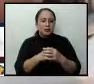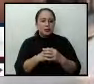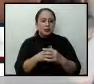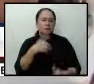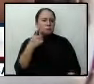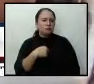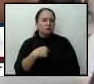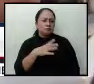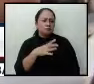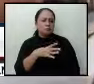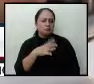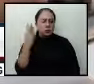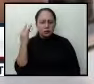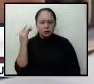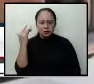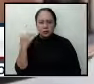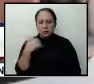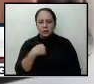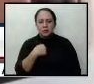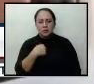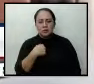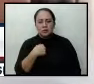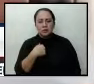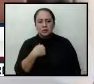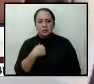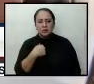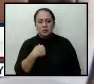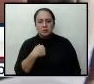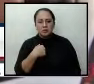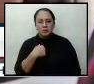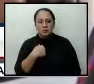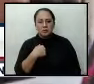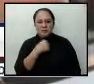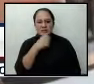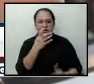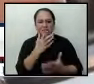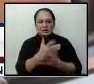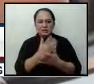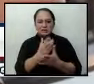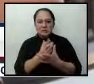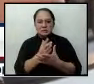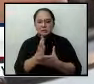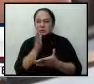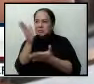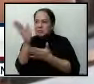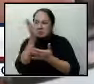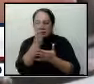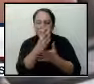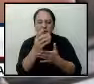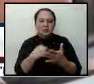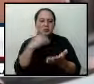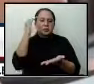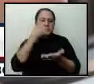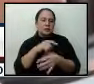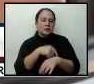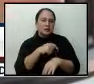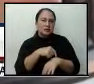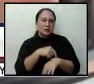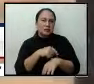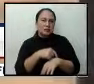Bakit? Ay, para din po na hindi ka na mahirapan siguro na magbayad sa ano-ano. Bawas na rin sa oras o abala na